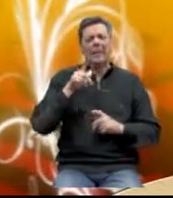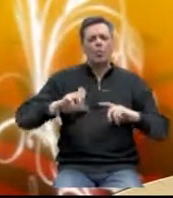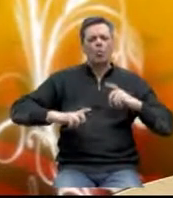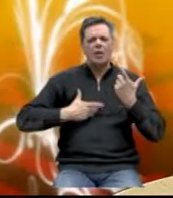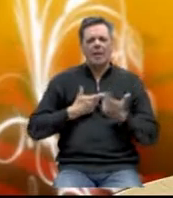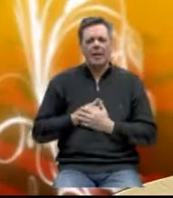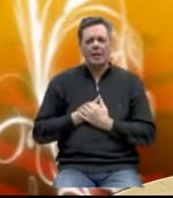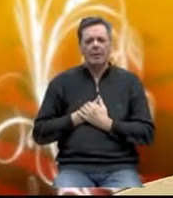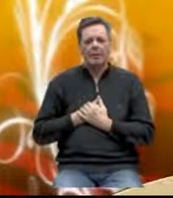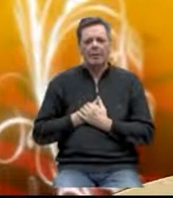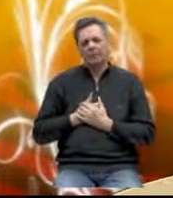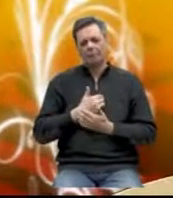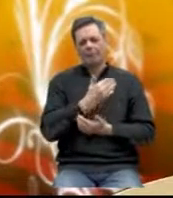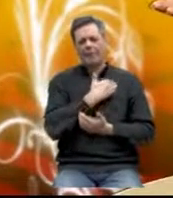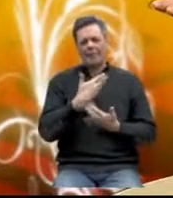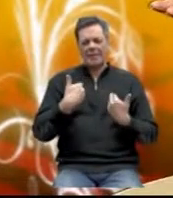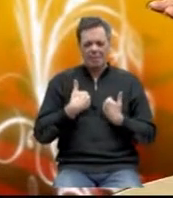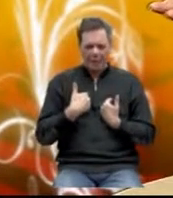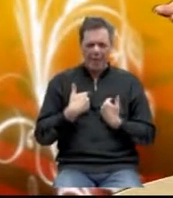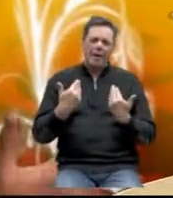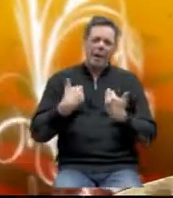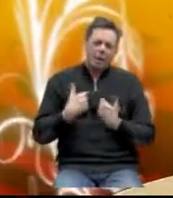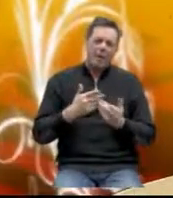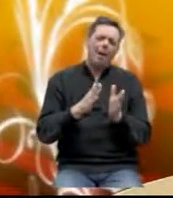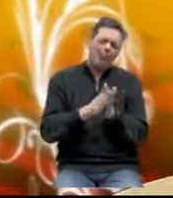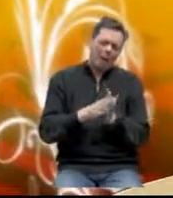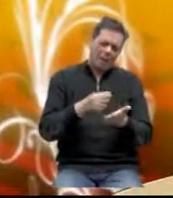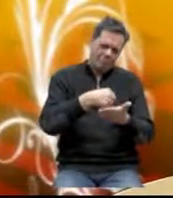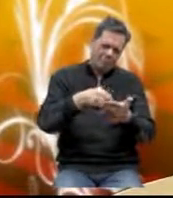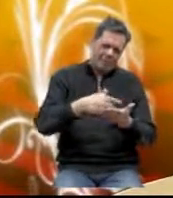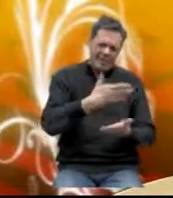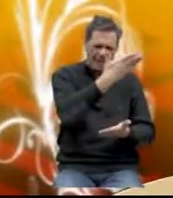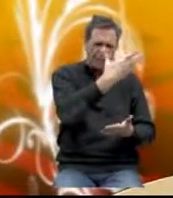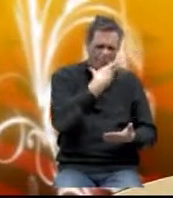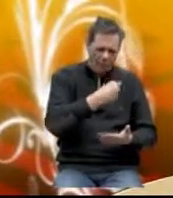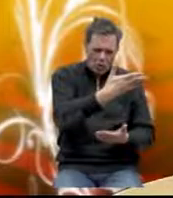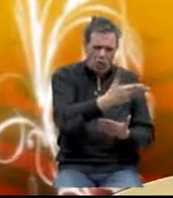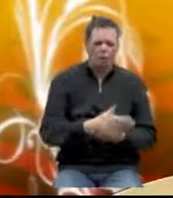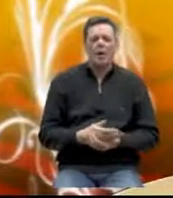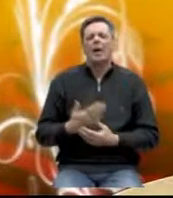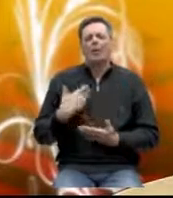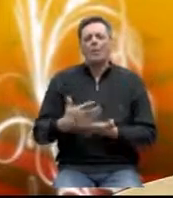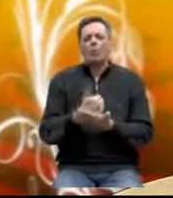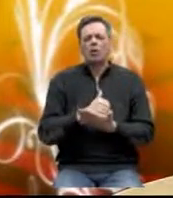i javite se meni, da se ja javim profesoru Metelku i da vam zaista koristimo